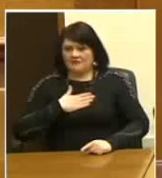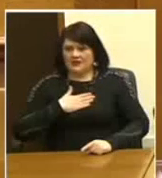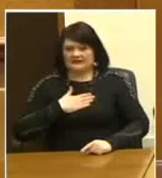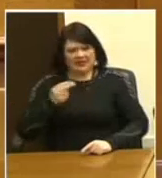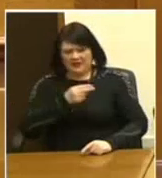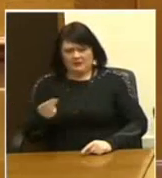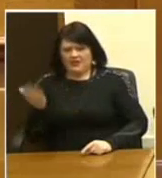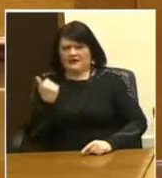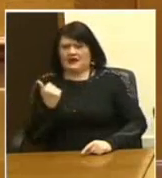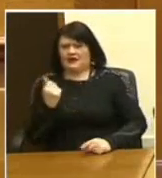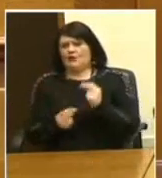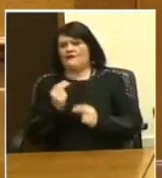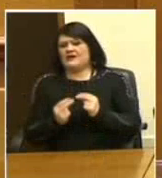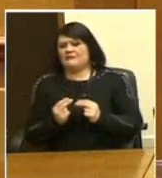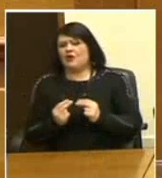ζήτημα.